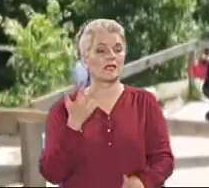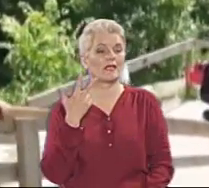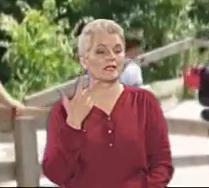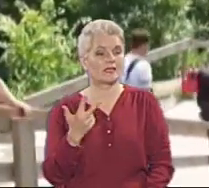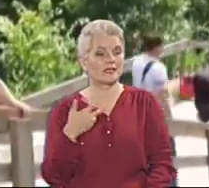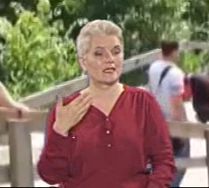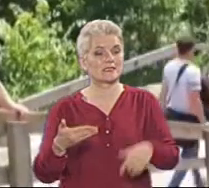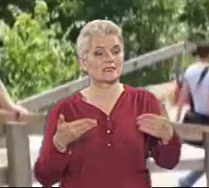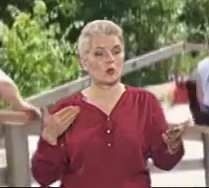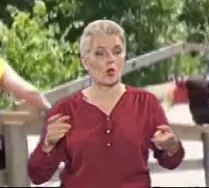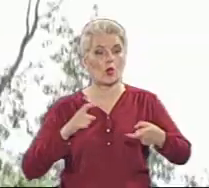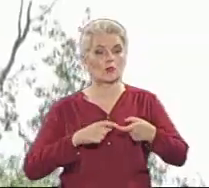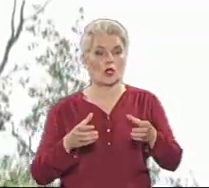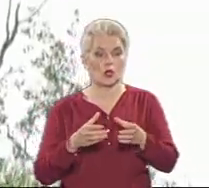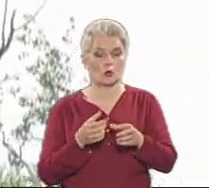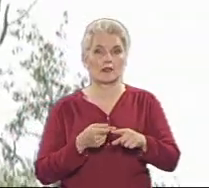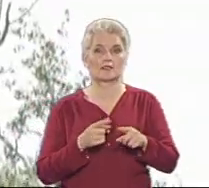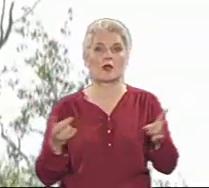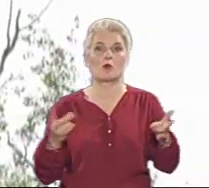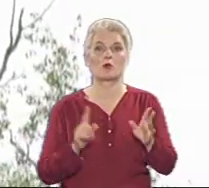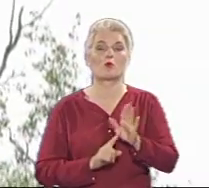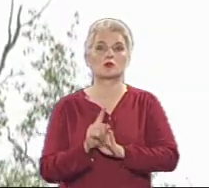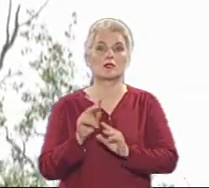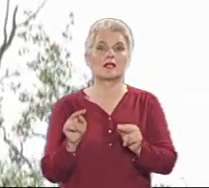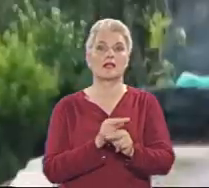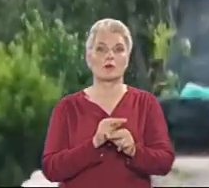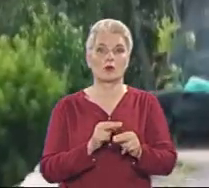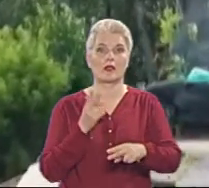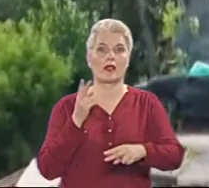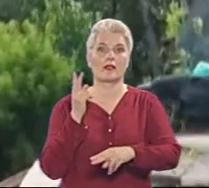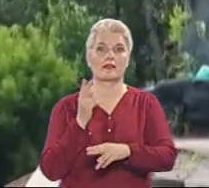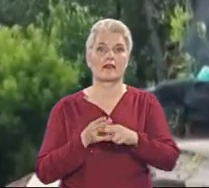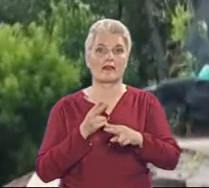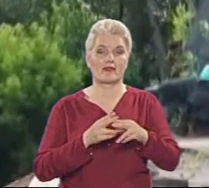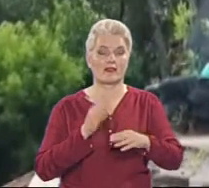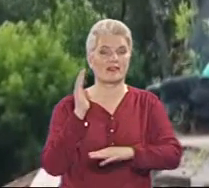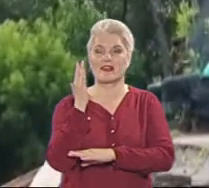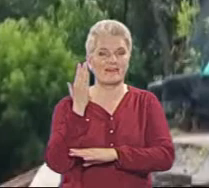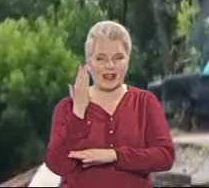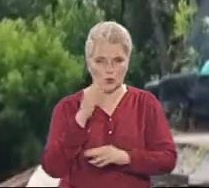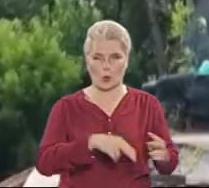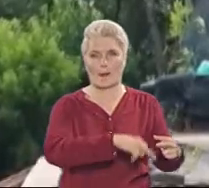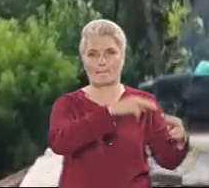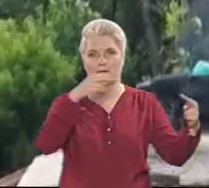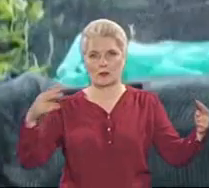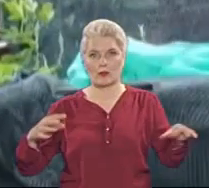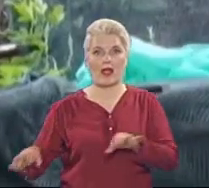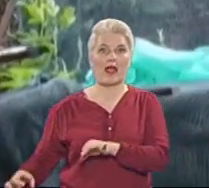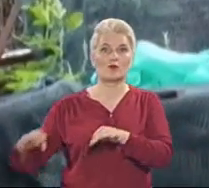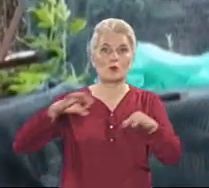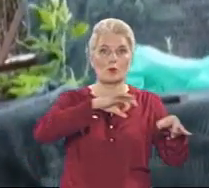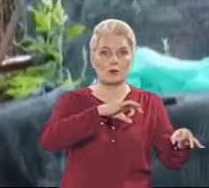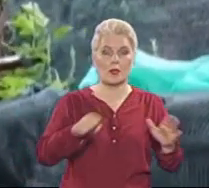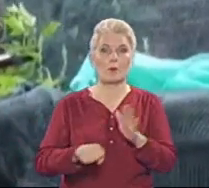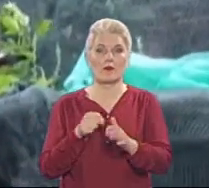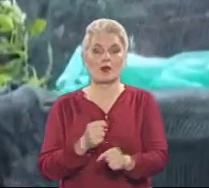група. Це потрібно для того, щоб розпочати ремонт дерев'яного переходу. Автомобільний міст через Сіверський Донець бойовики підірвали в